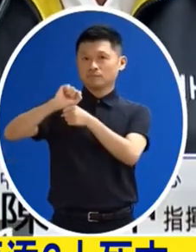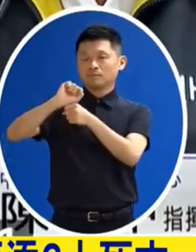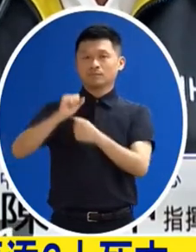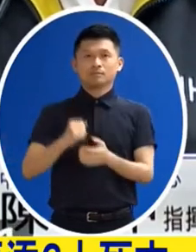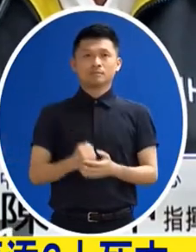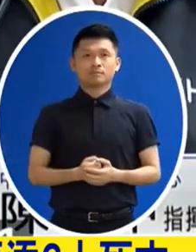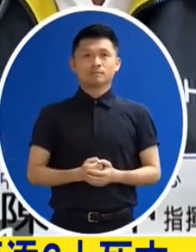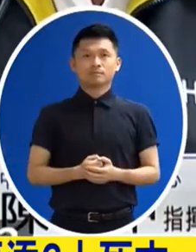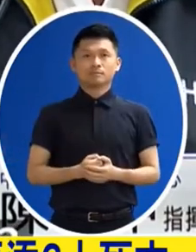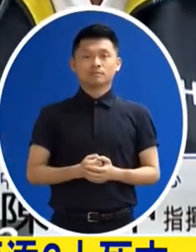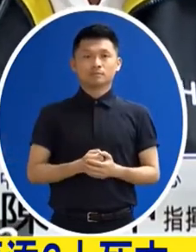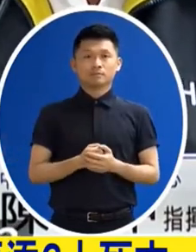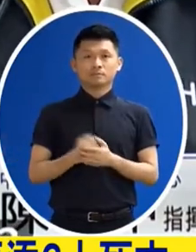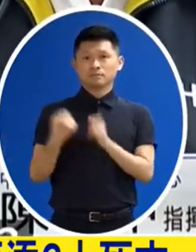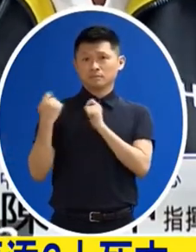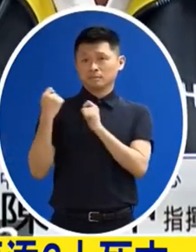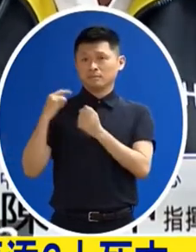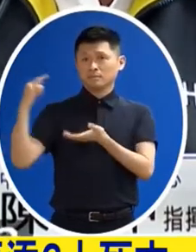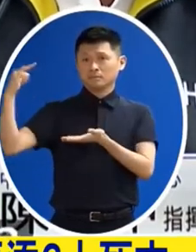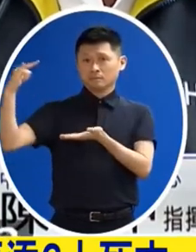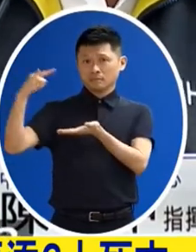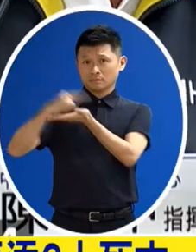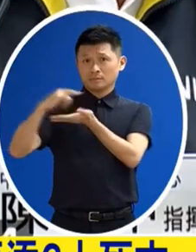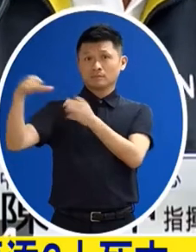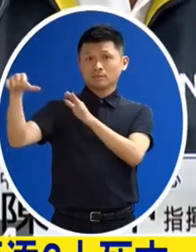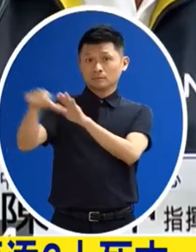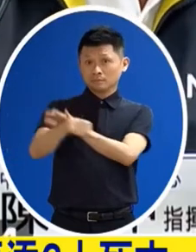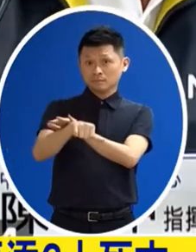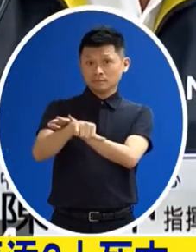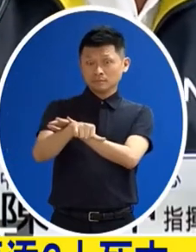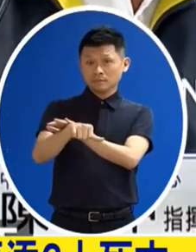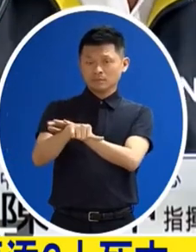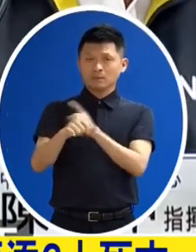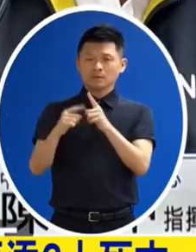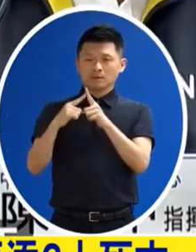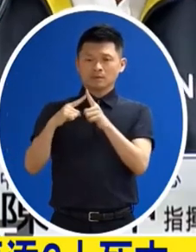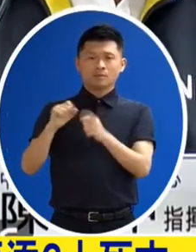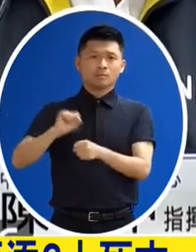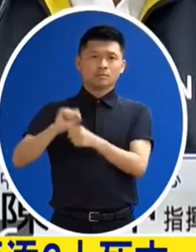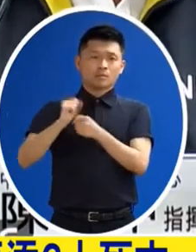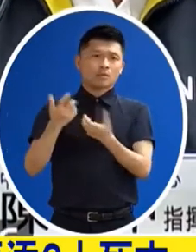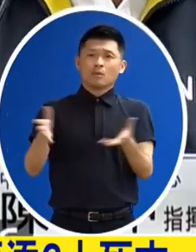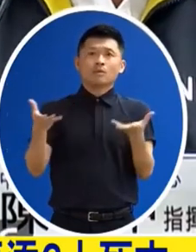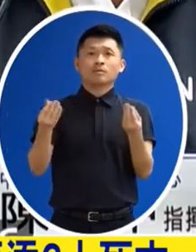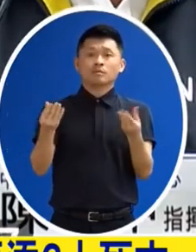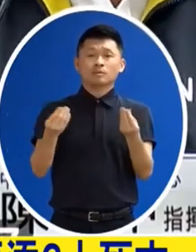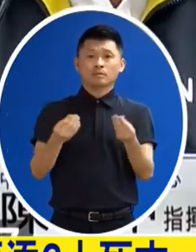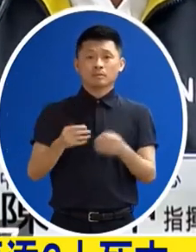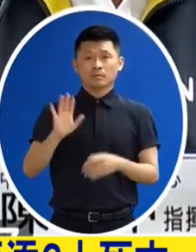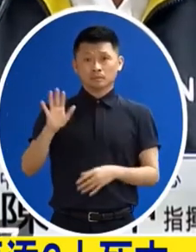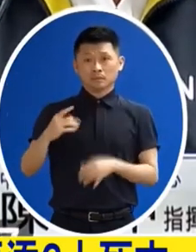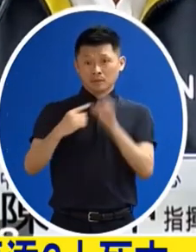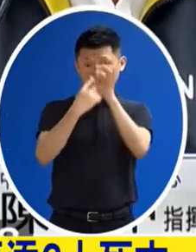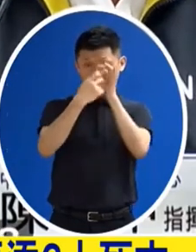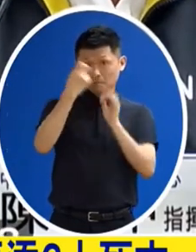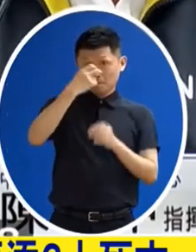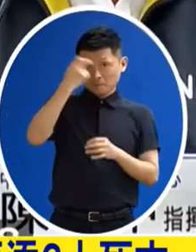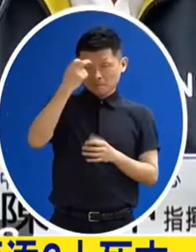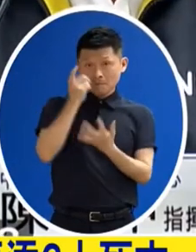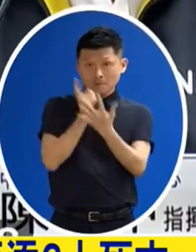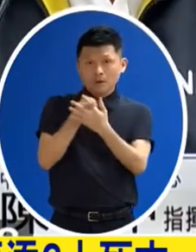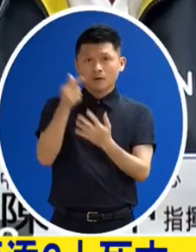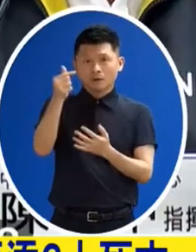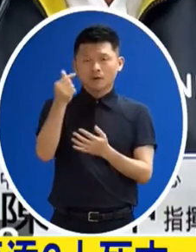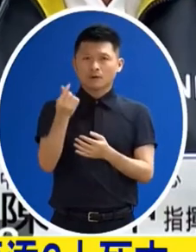那进来境外边境入境的并没有多很多嘛，那可是在验得出来的人相对的